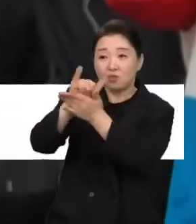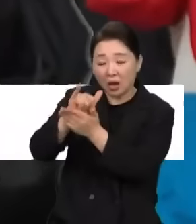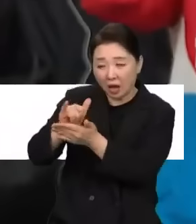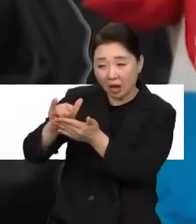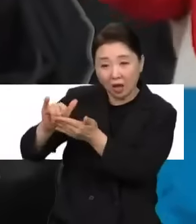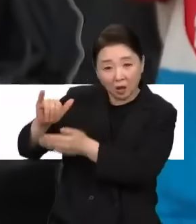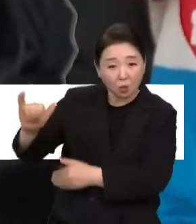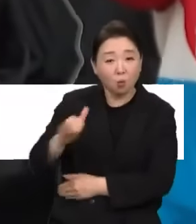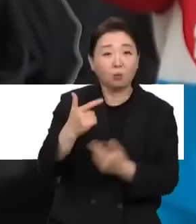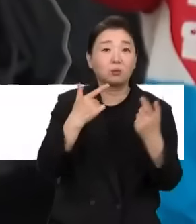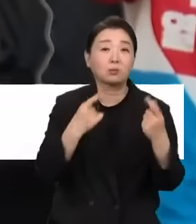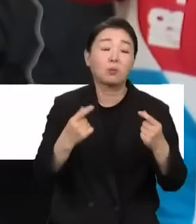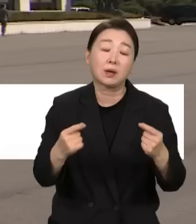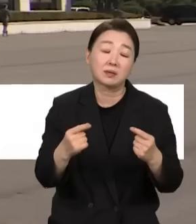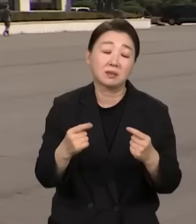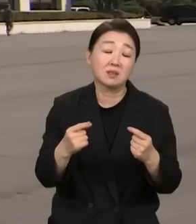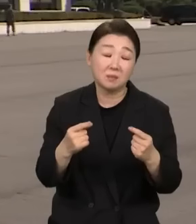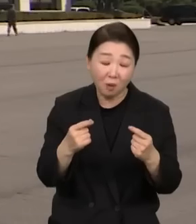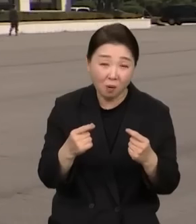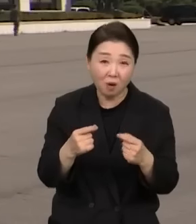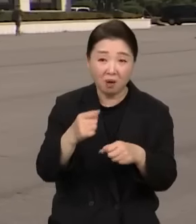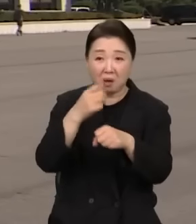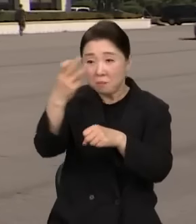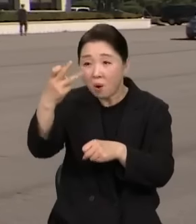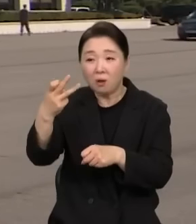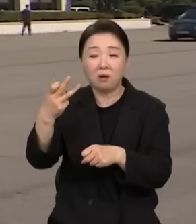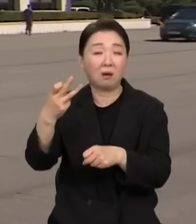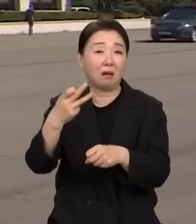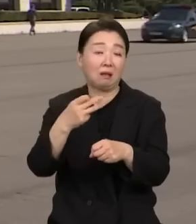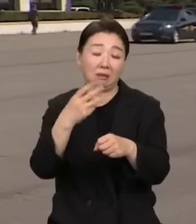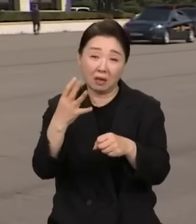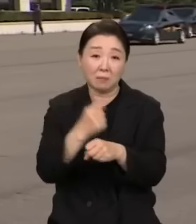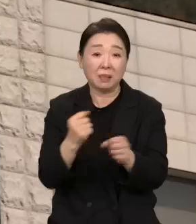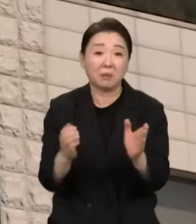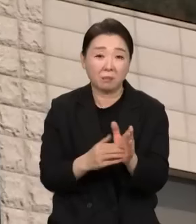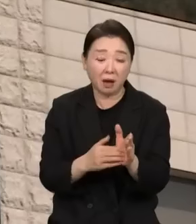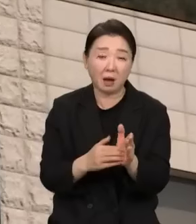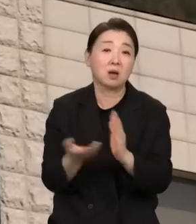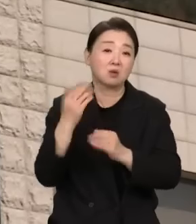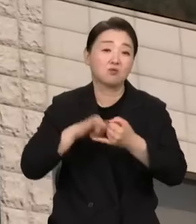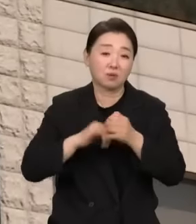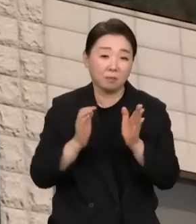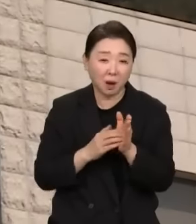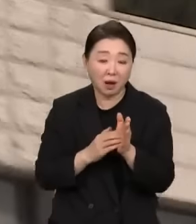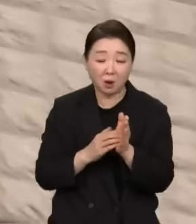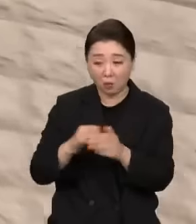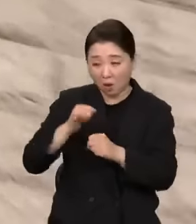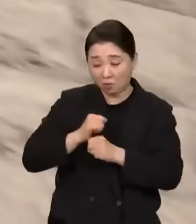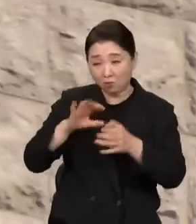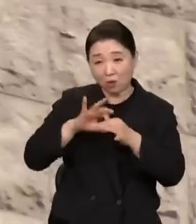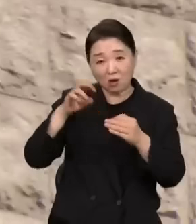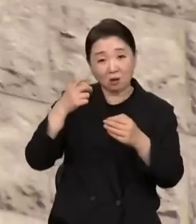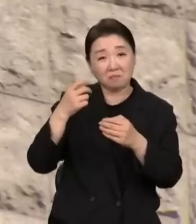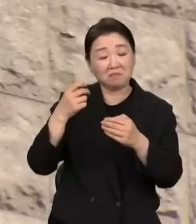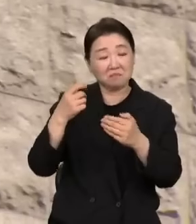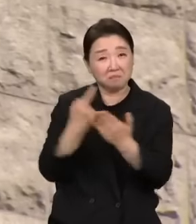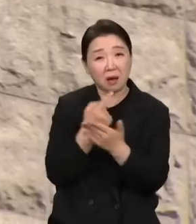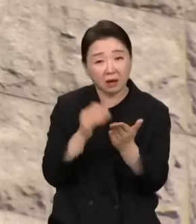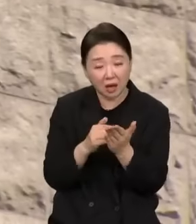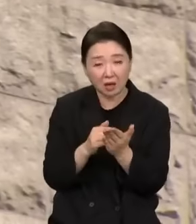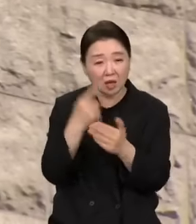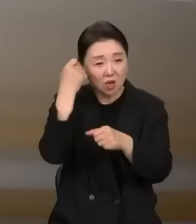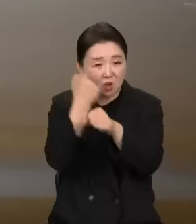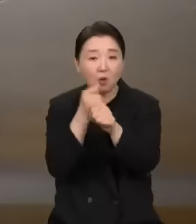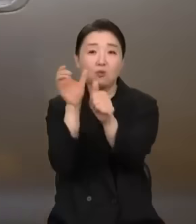지난 대선 공약이었습니다. 실제로 정부 출범 후엔 이를 위한 군기령이 개정됐고 연구 용역도